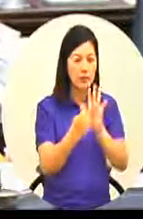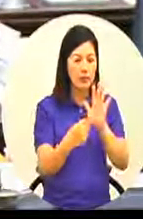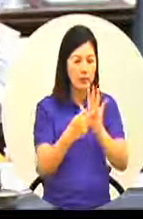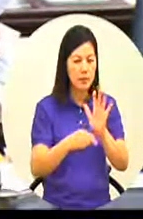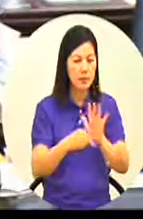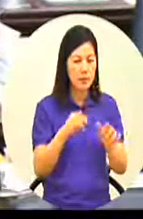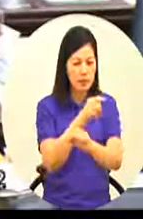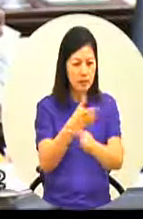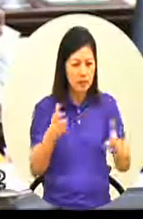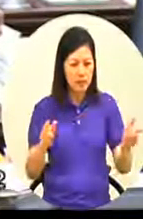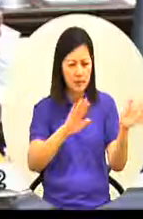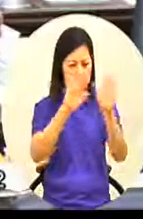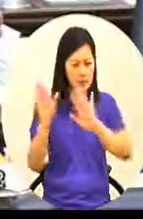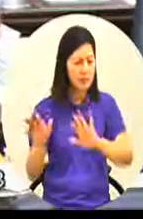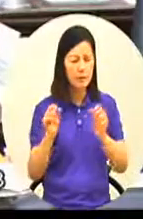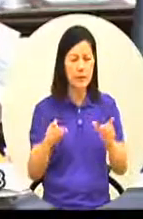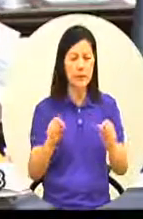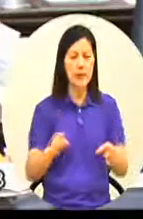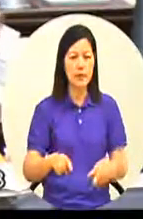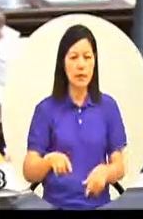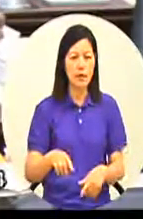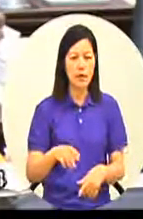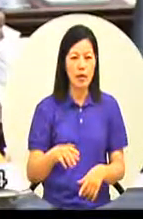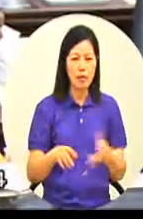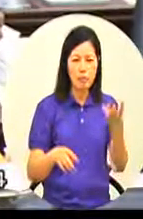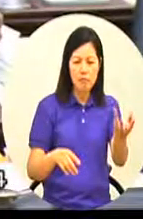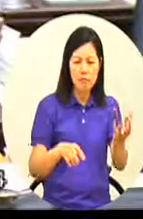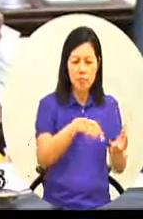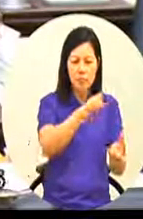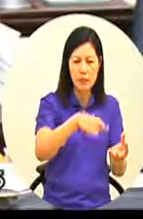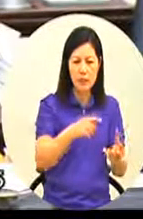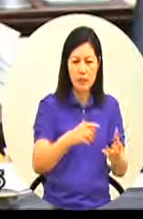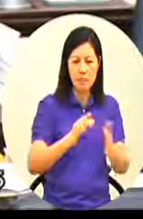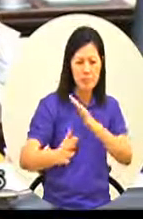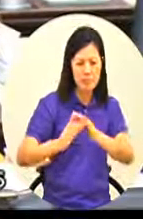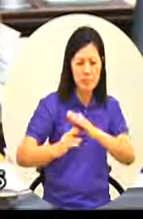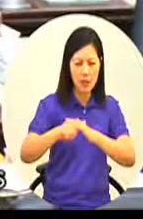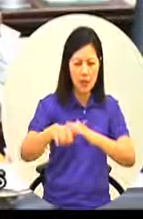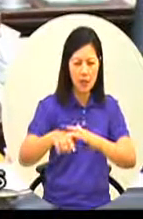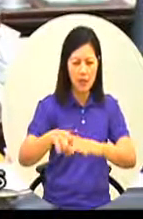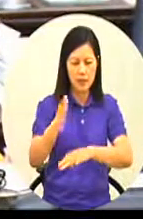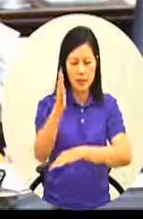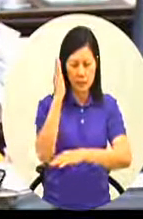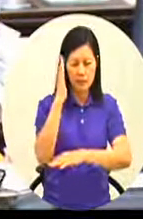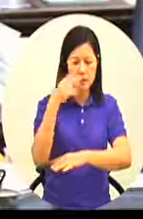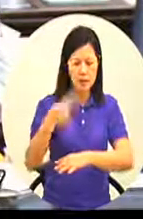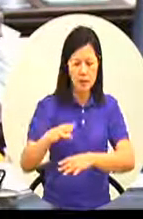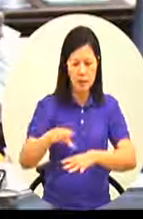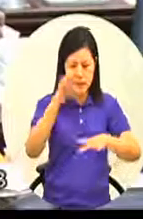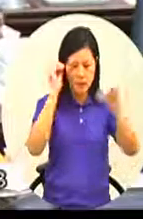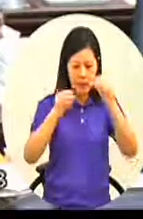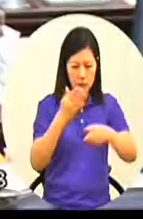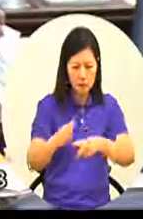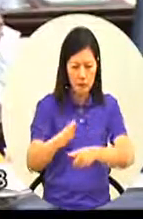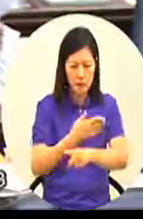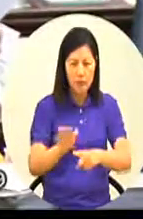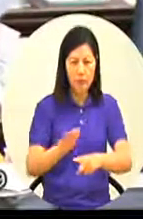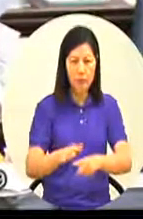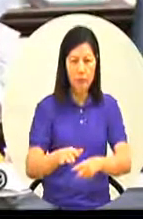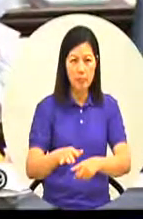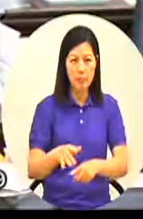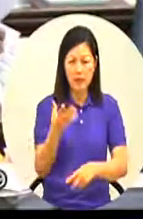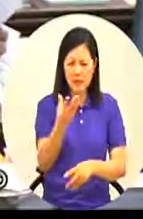本，有的是说他要强调是要挑战既有的政治势力，让资源的重新分配；有的他其实不是